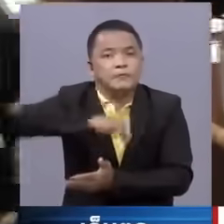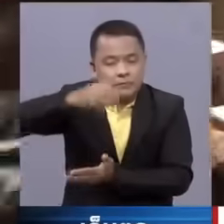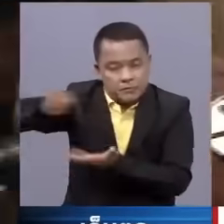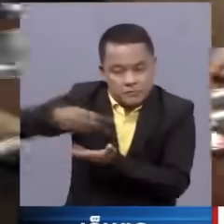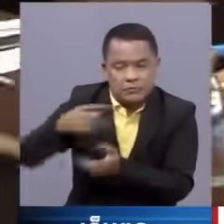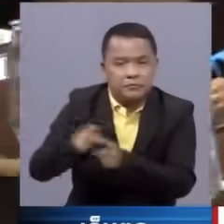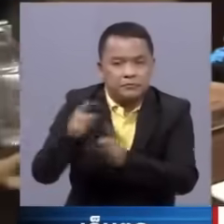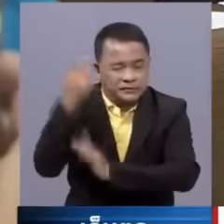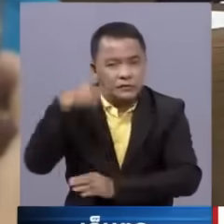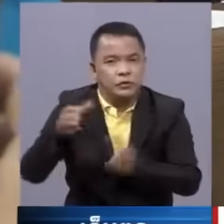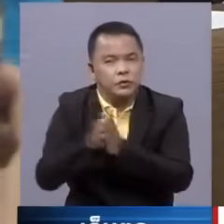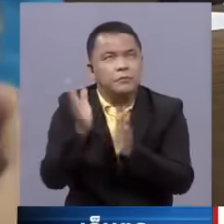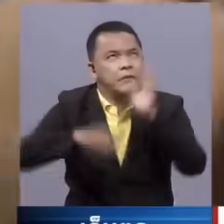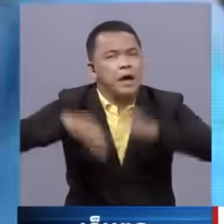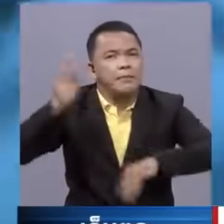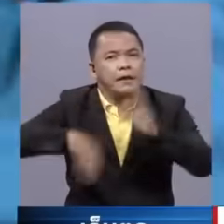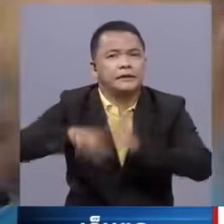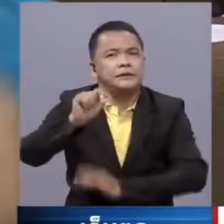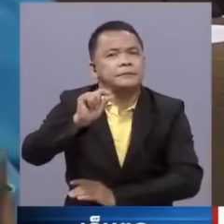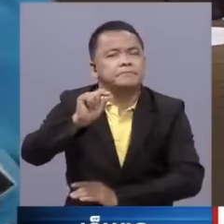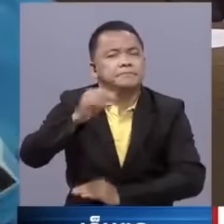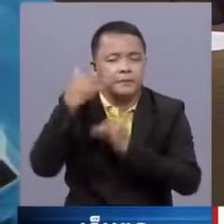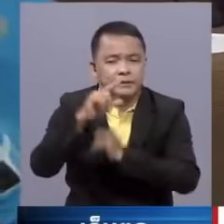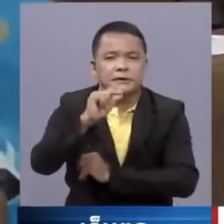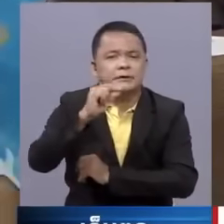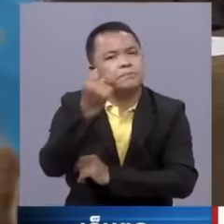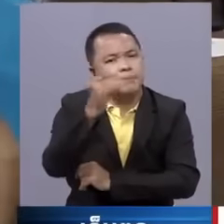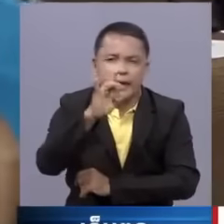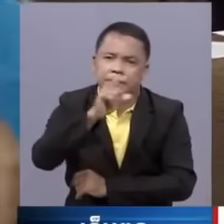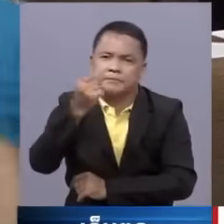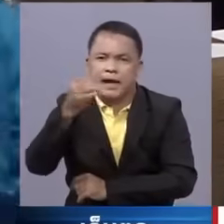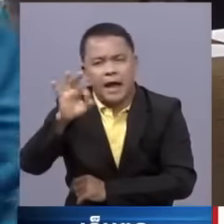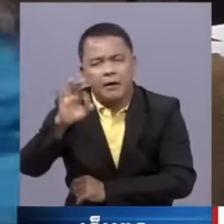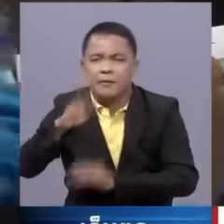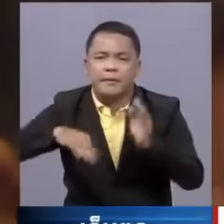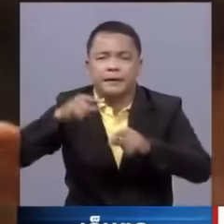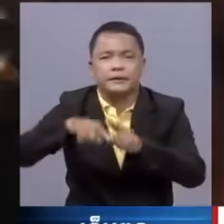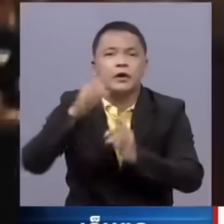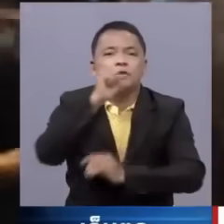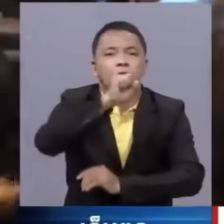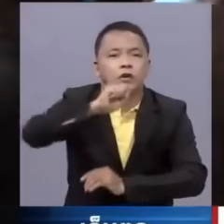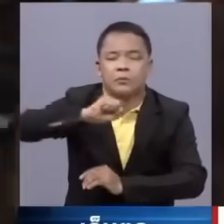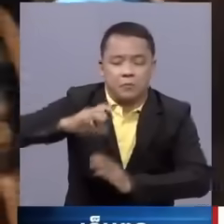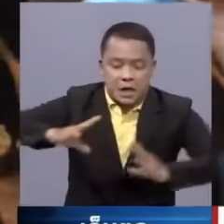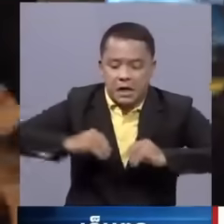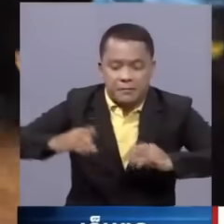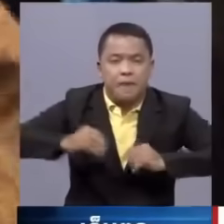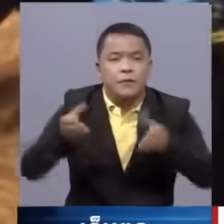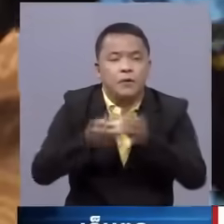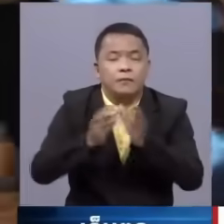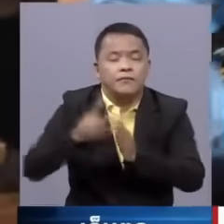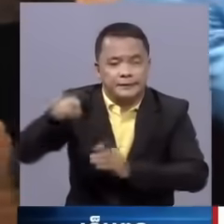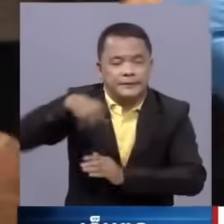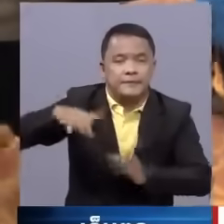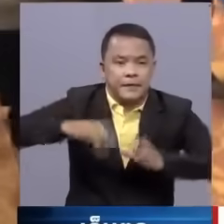บอกว่าจริงๆน่าจะอยู่ที่ราวๆไม่เกิน 20ฮะอยู่ที่ 18-19คนโดยส.สที่ไม่ได้เอาด้วยกับกลุ่มคุณ